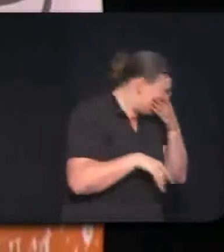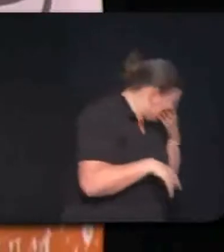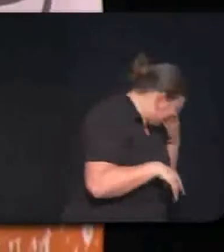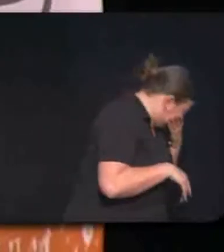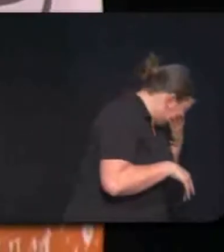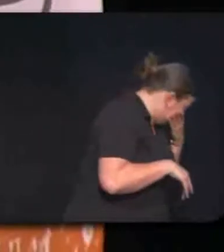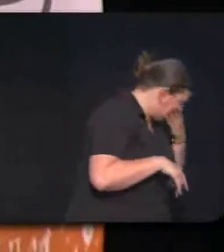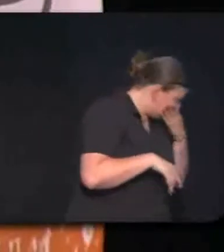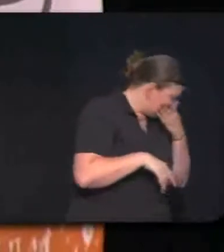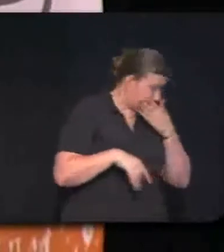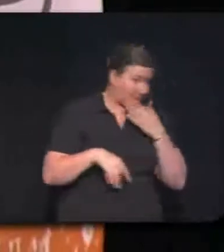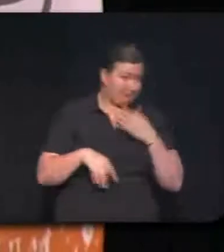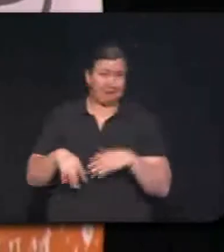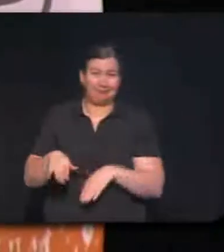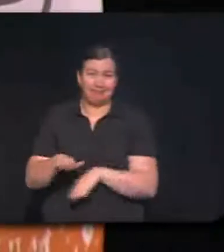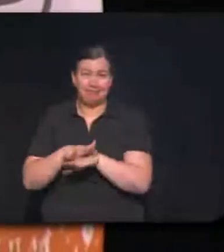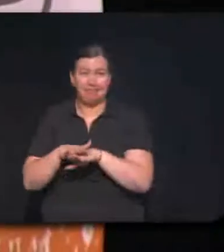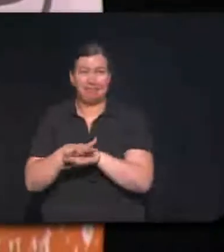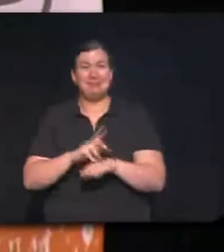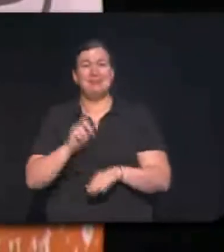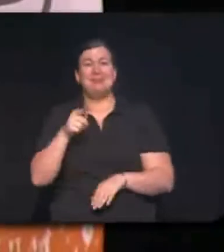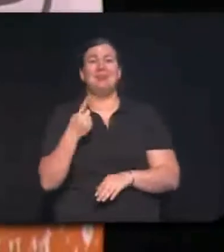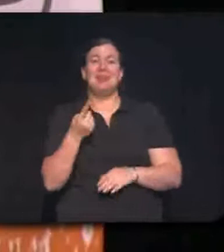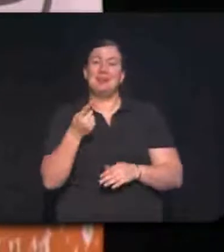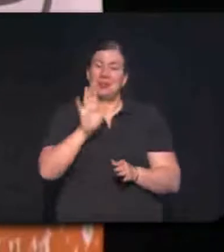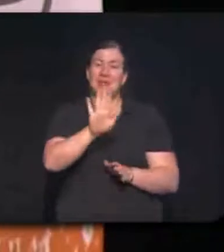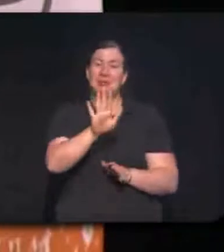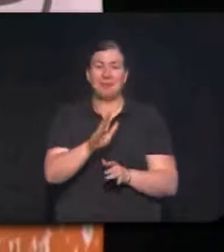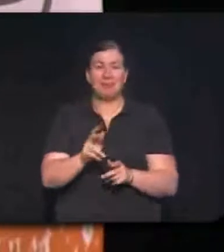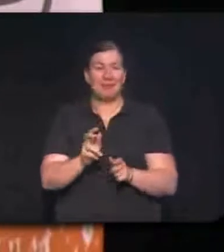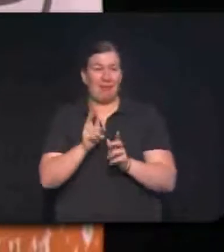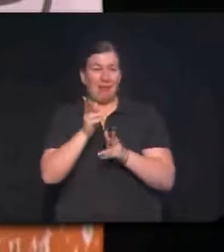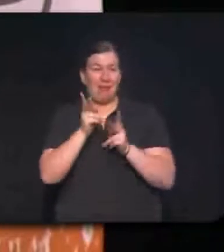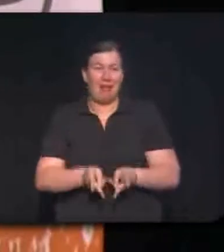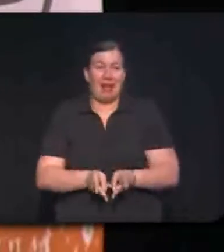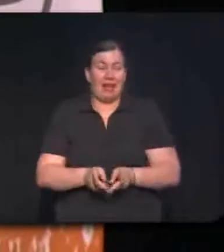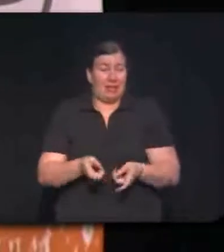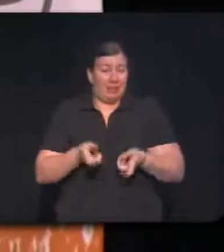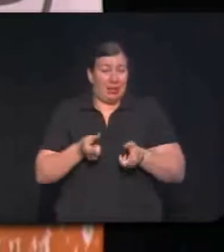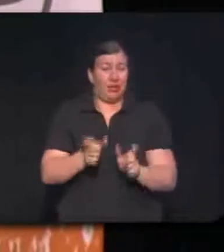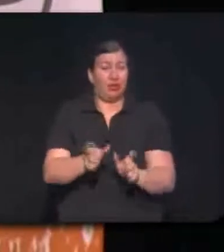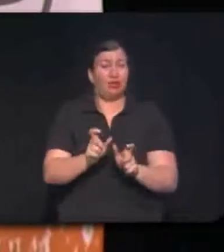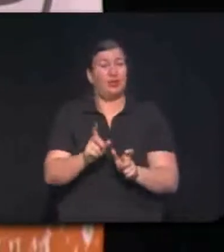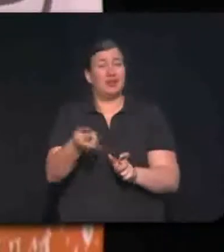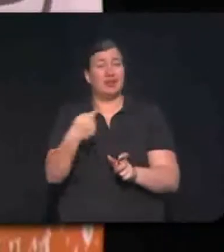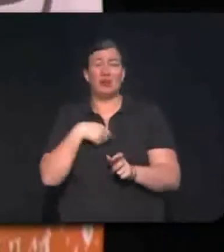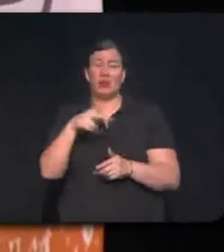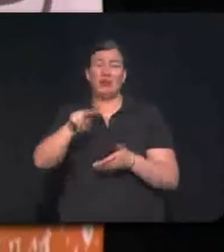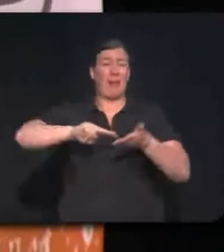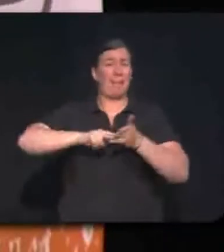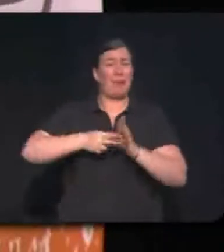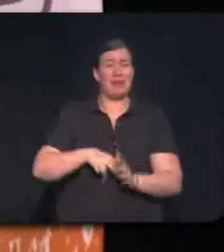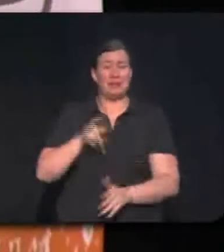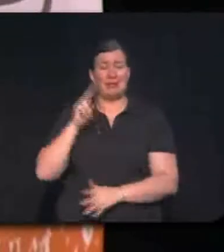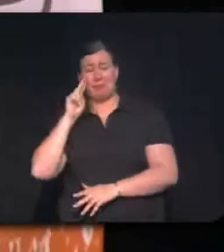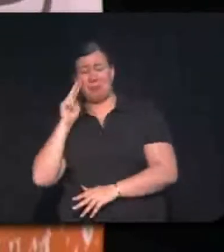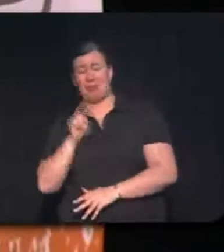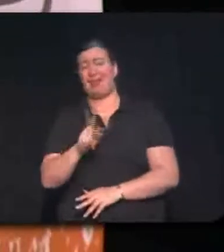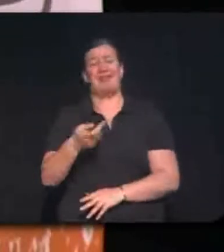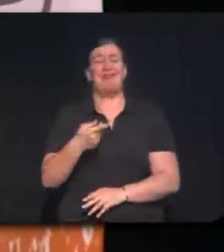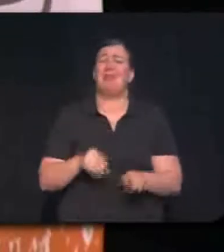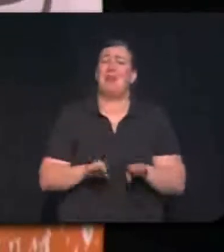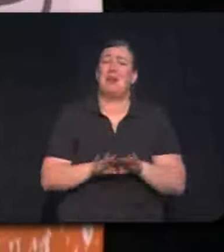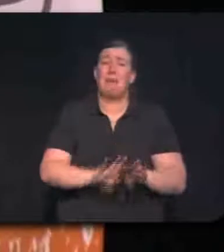geschützt ihr werdet nicht als Berufspolitiker gesehen sondern ihr seid als Basismitglieder müsst ihr nicht euren Namen